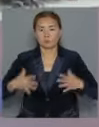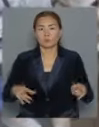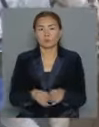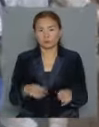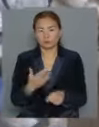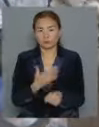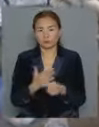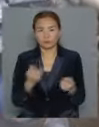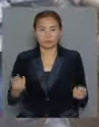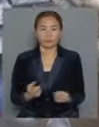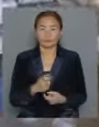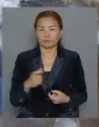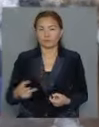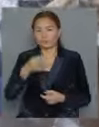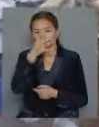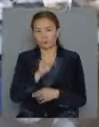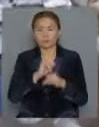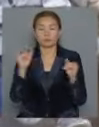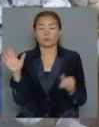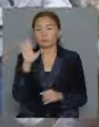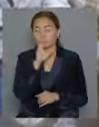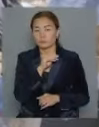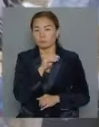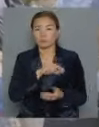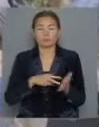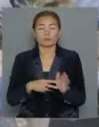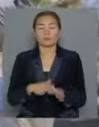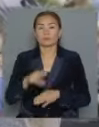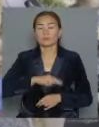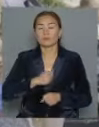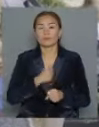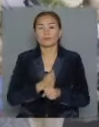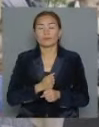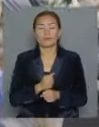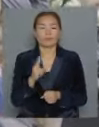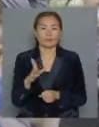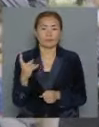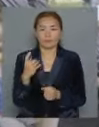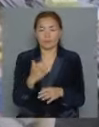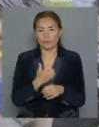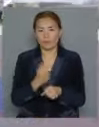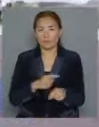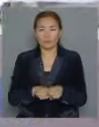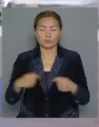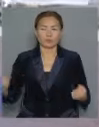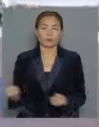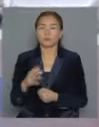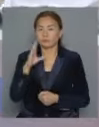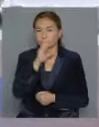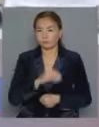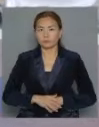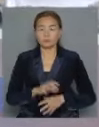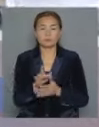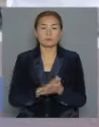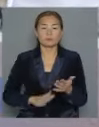емес, қарапайым тұрғындар да тәжірибесімен бөлісе алады. Жобаны жүзеге асыруға пәтер иелері кооперативтері де қолдау көрсетіп отыр.